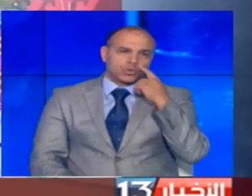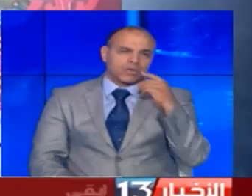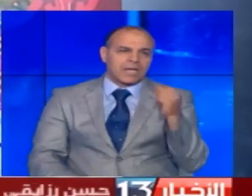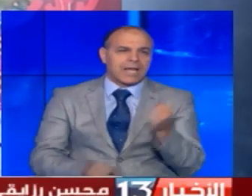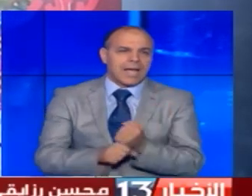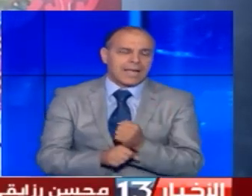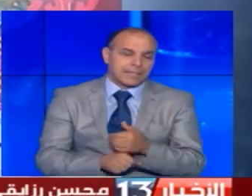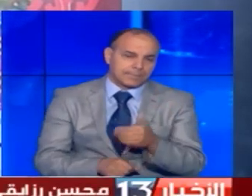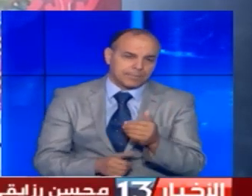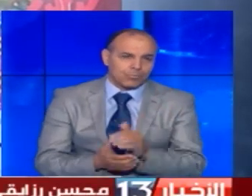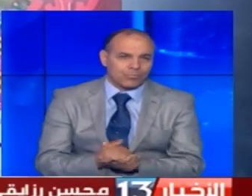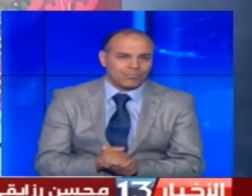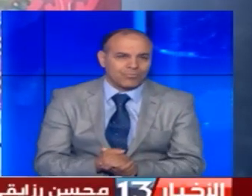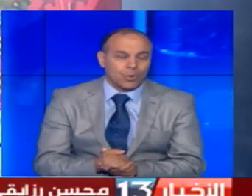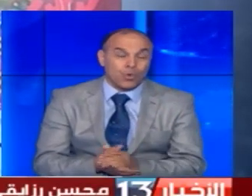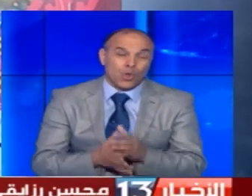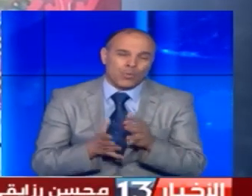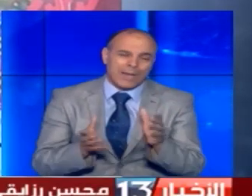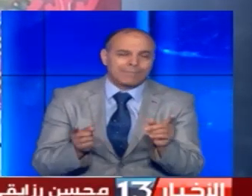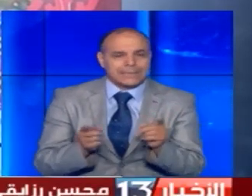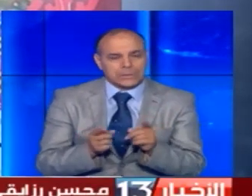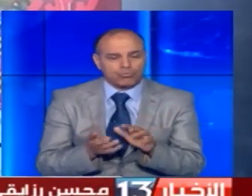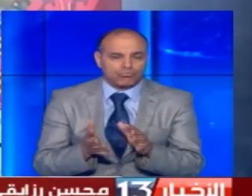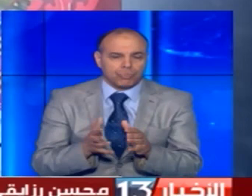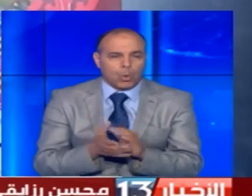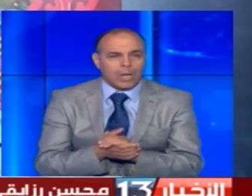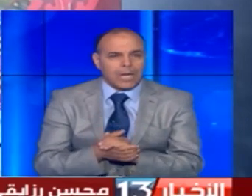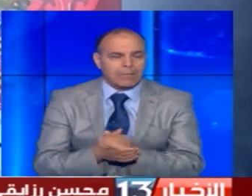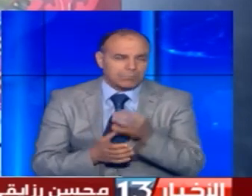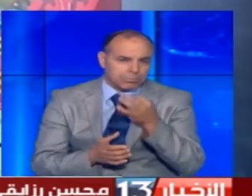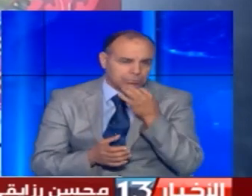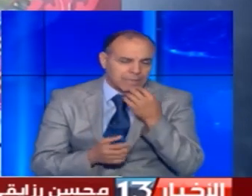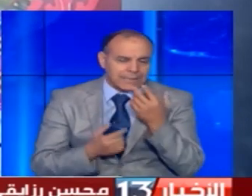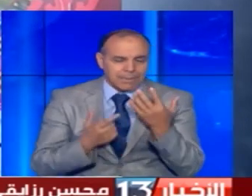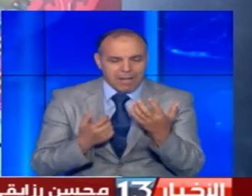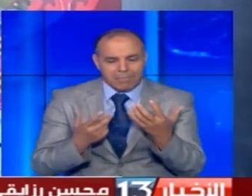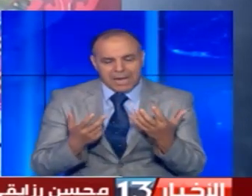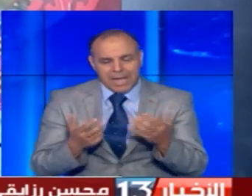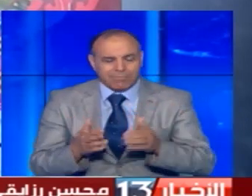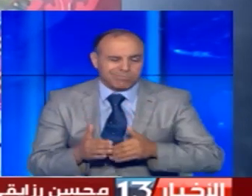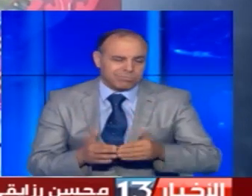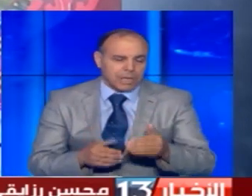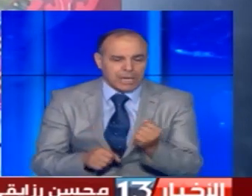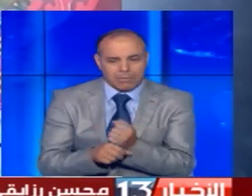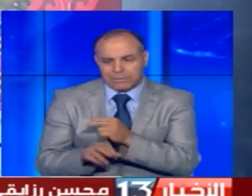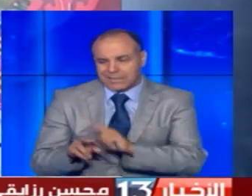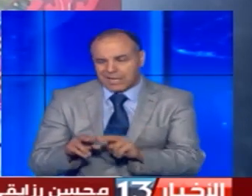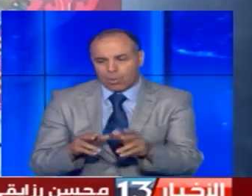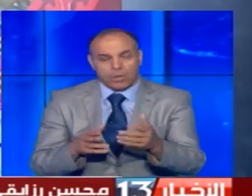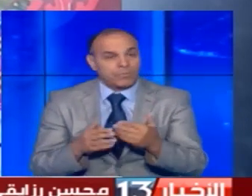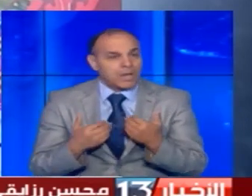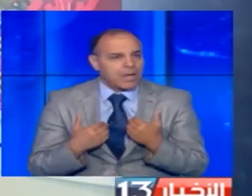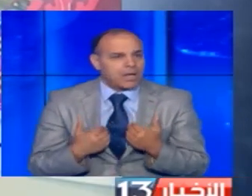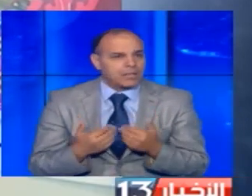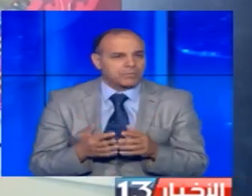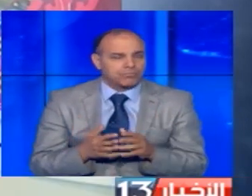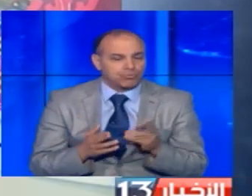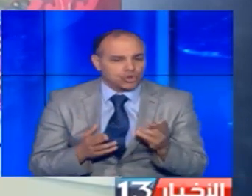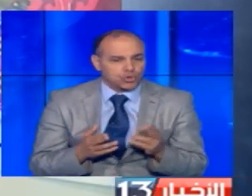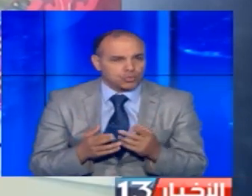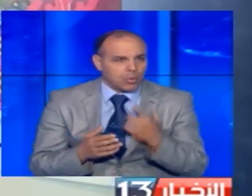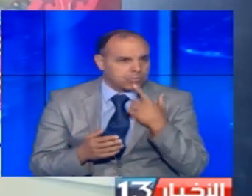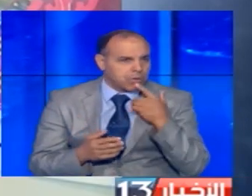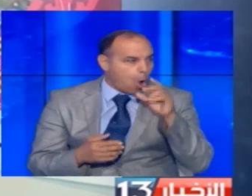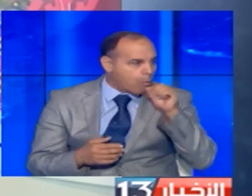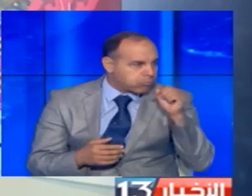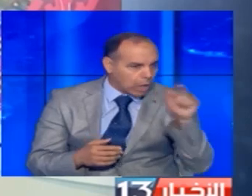الحقيقه ليش اشغال كبيره اشغال يمكن تستغرق اسبوعا وما يزيد شويه على الاسبوع كنا احنا النجم يجيبوا